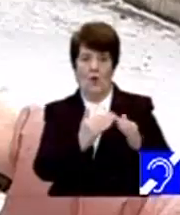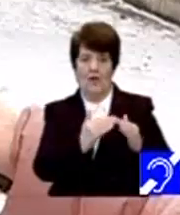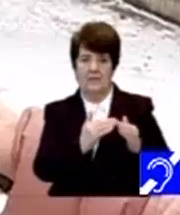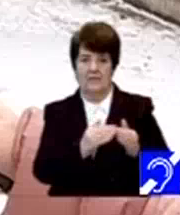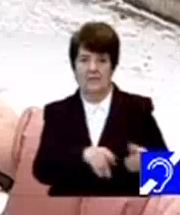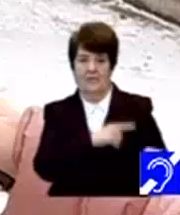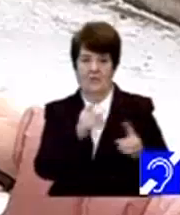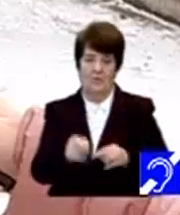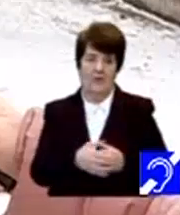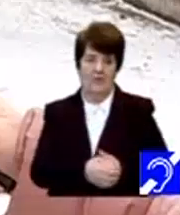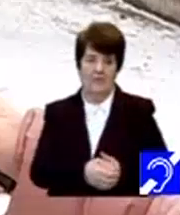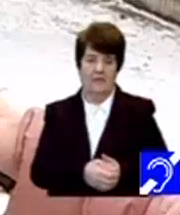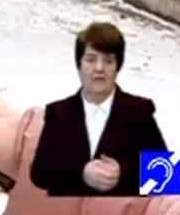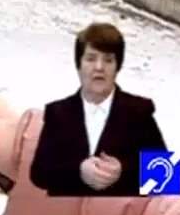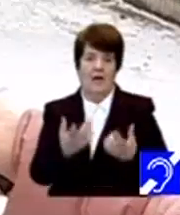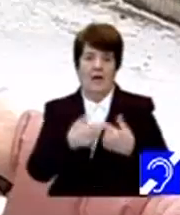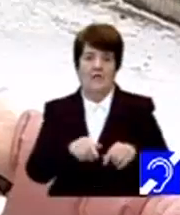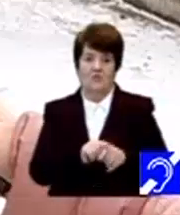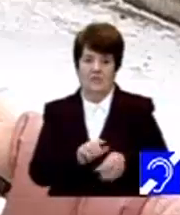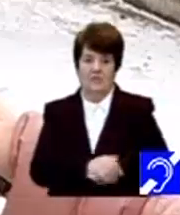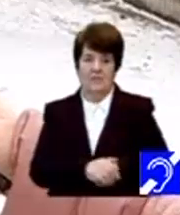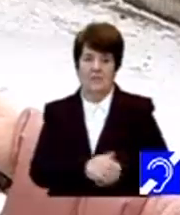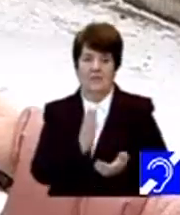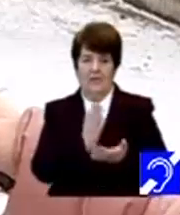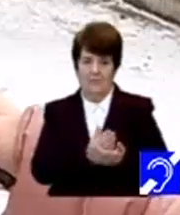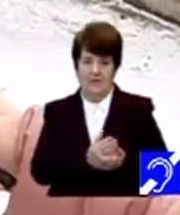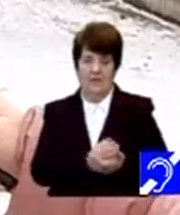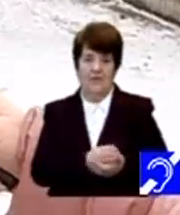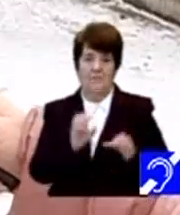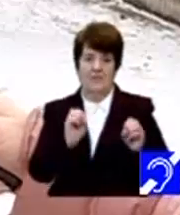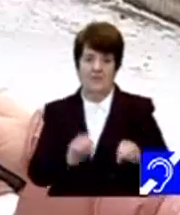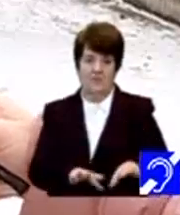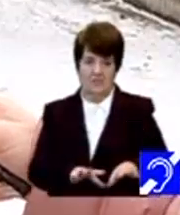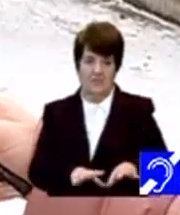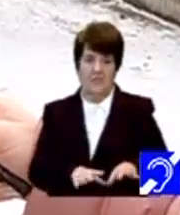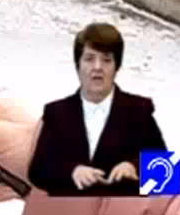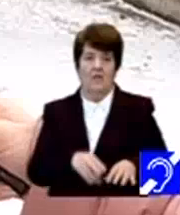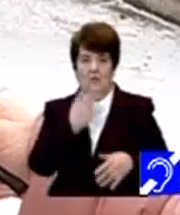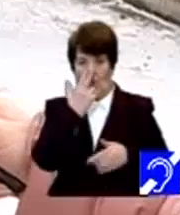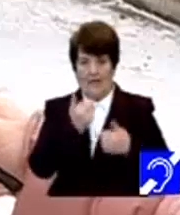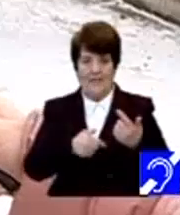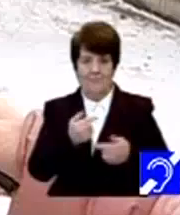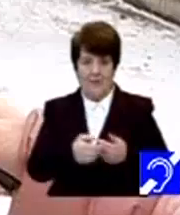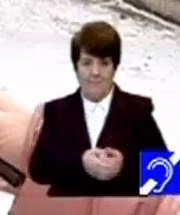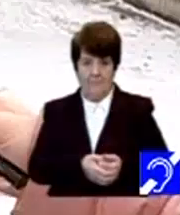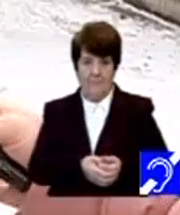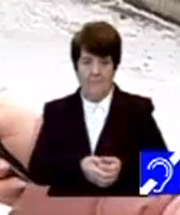nouă casă. Am permutat lupii. Această volieră rămâne în goală, noi am decis să o adaptăm,